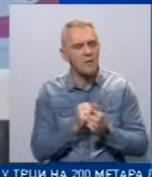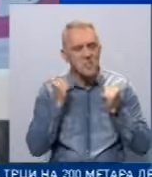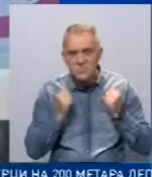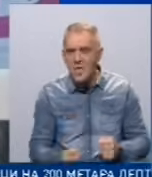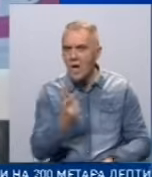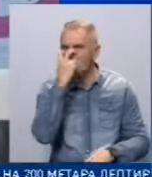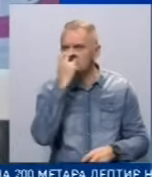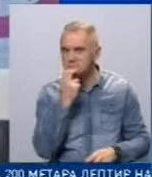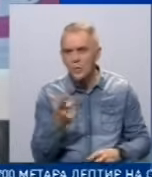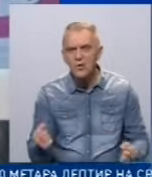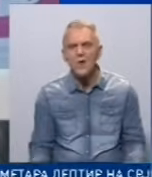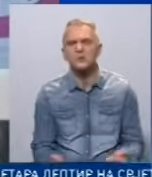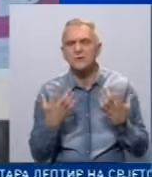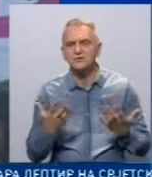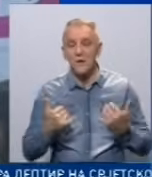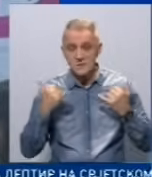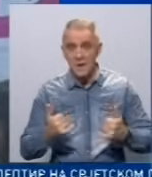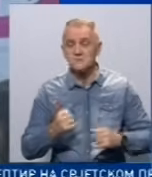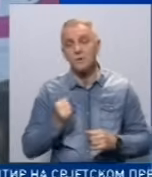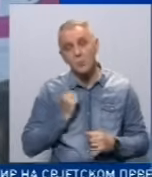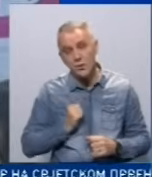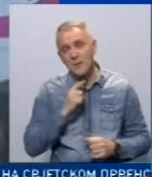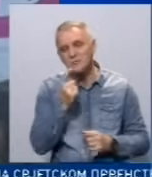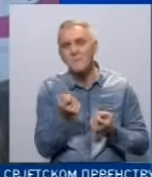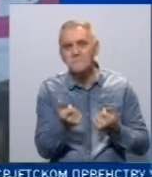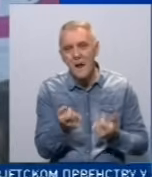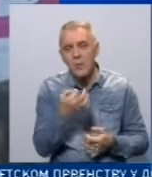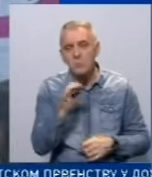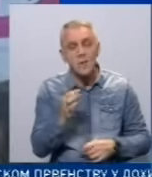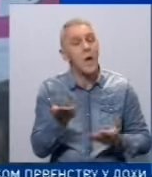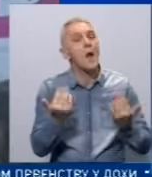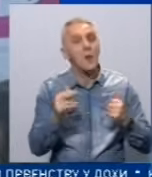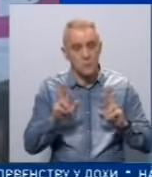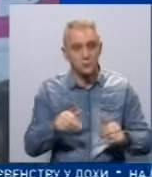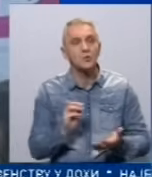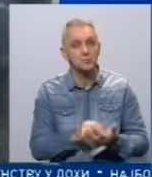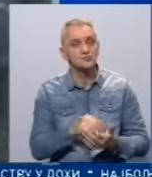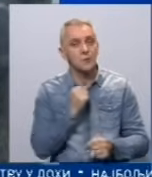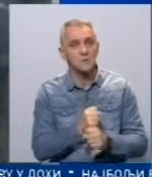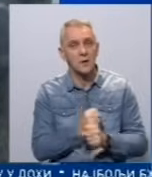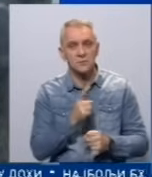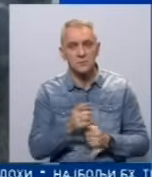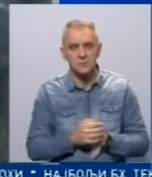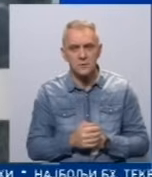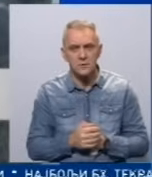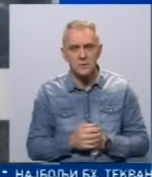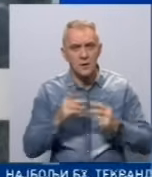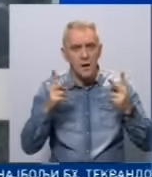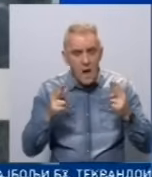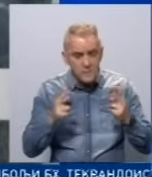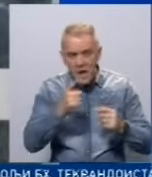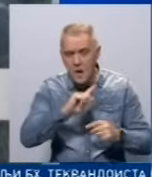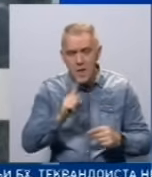i otežavajuća. Danas moram reći da je to malo bolje, ali još uvijek se to može raditi na tome. Rak nije bauk, da je rak